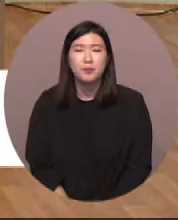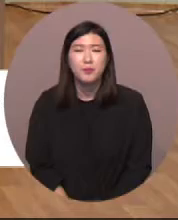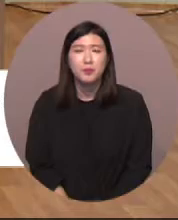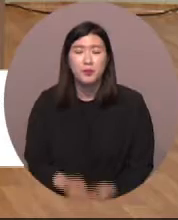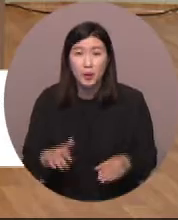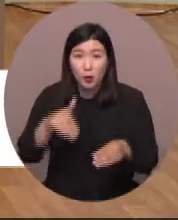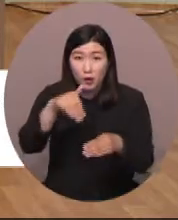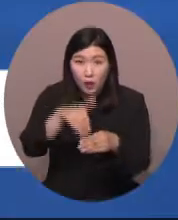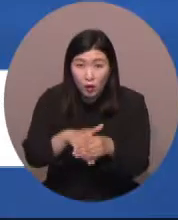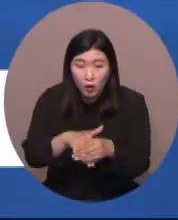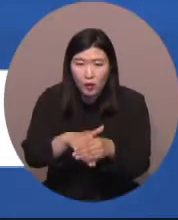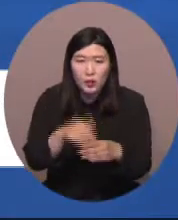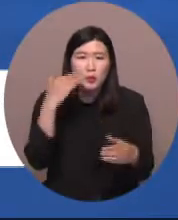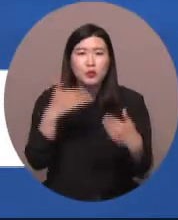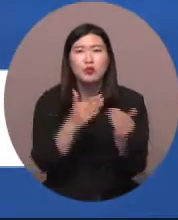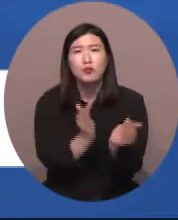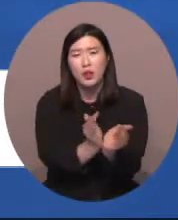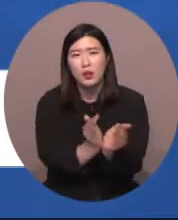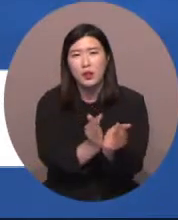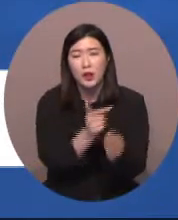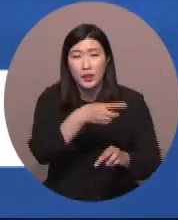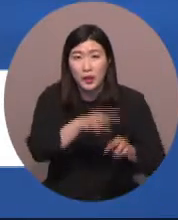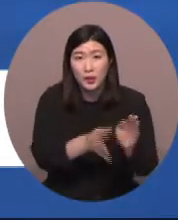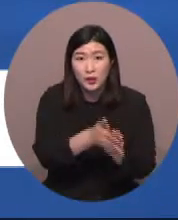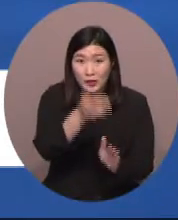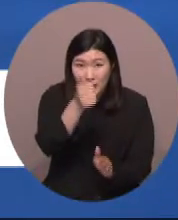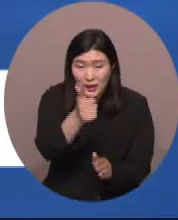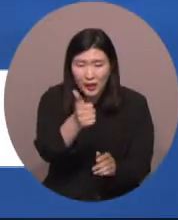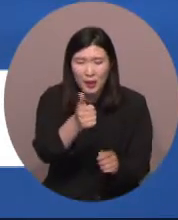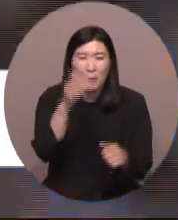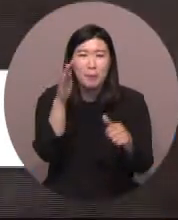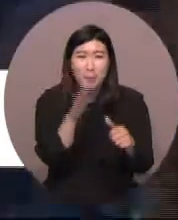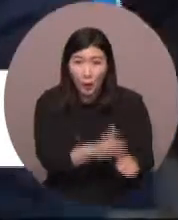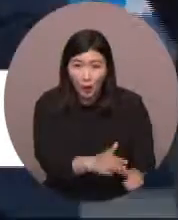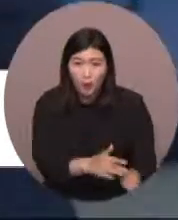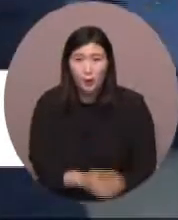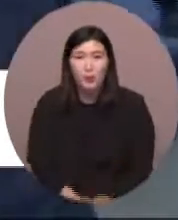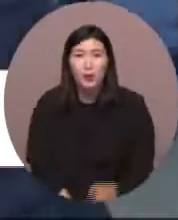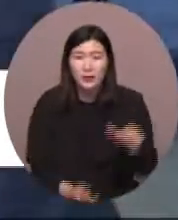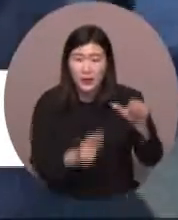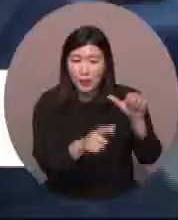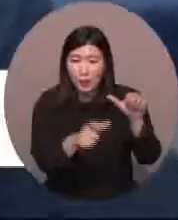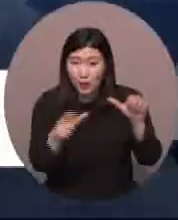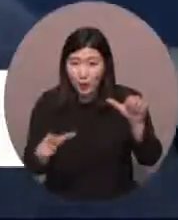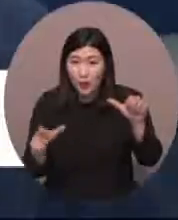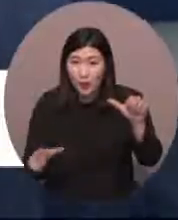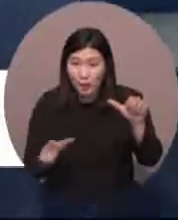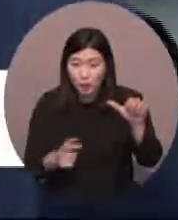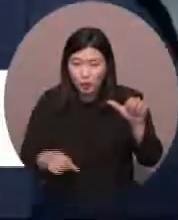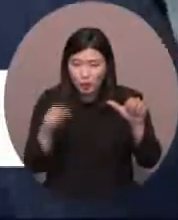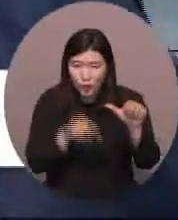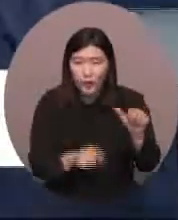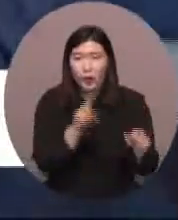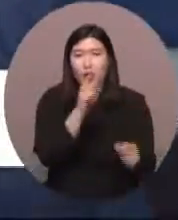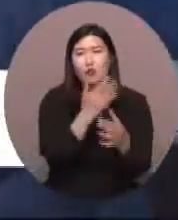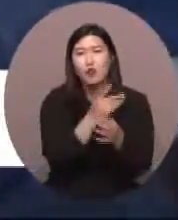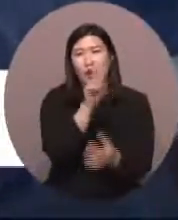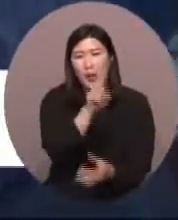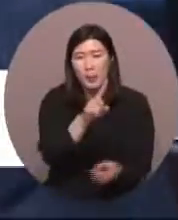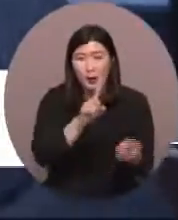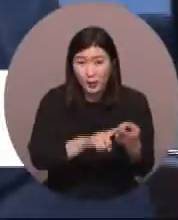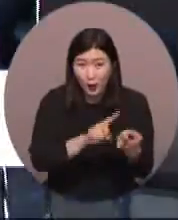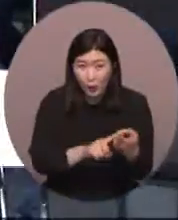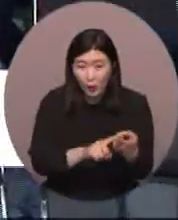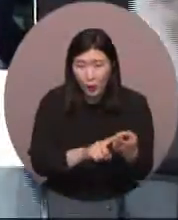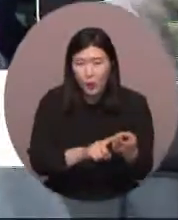선거에서 민주당은 현역인 대전 시장이 재선에 실패했고 5개 구청장 가운데 정 용매 유성구청장 만